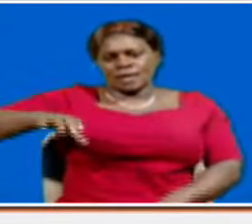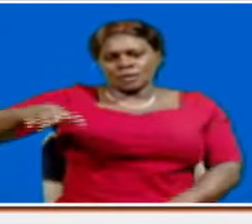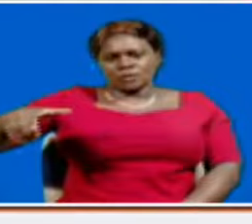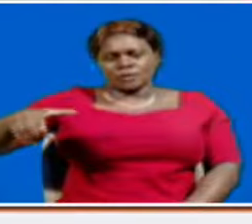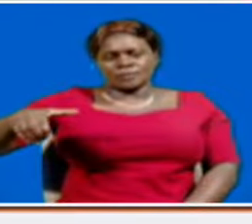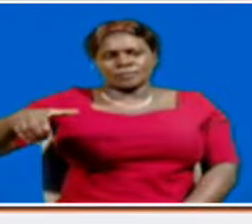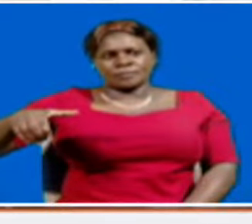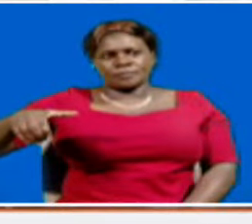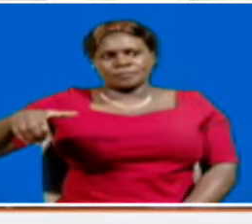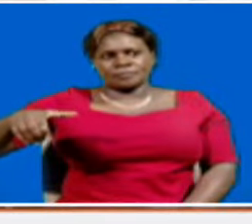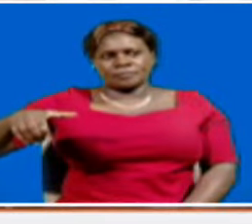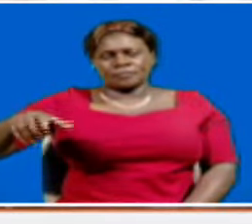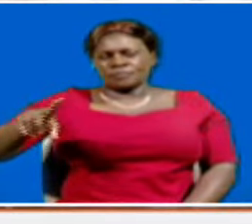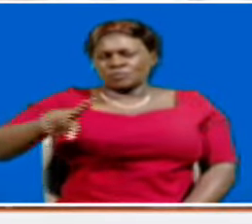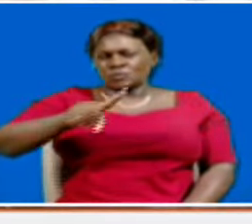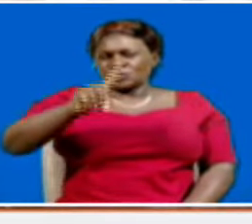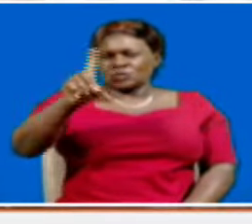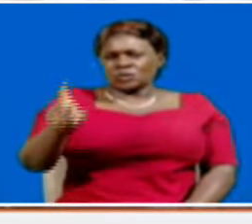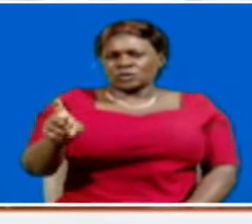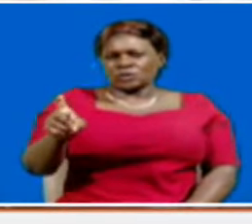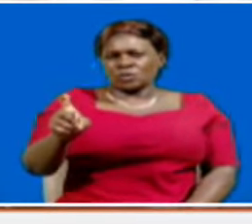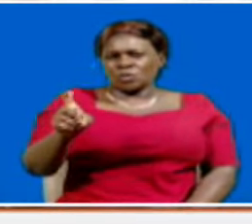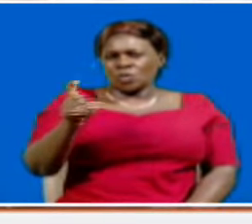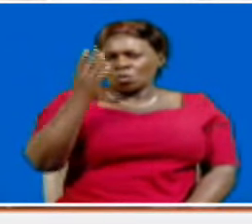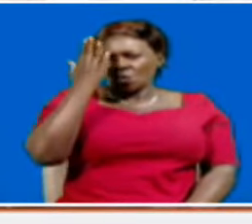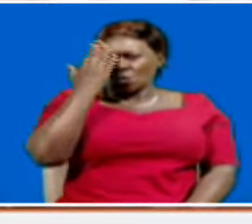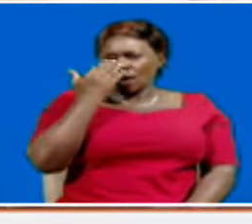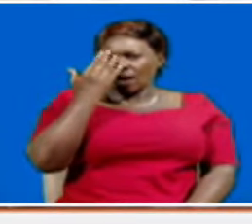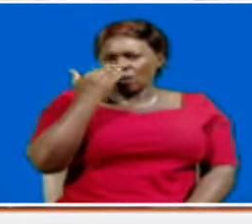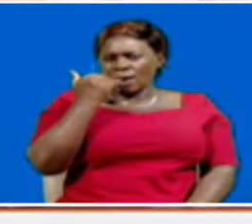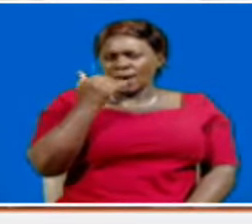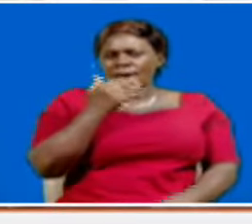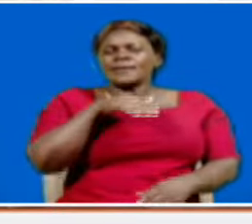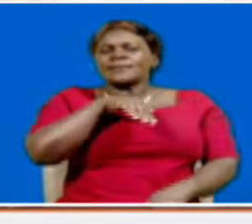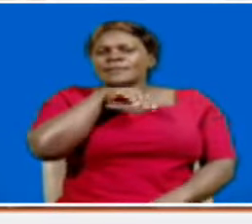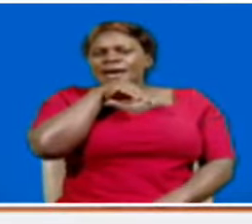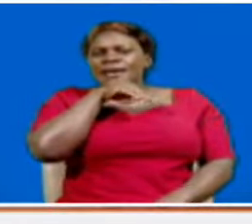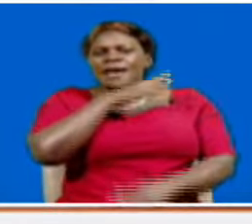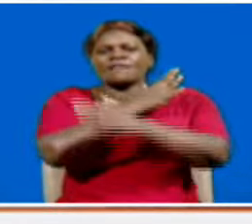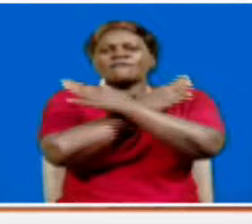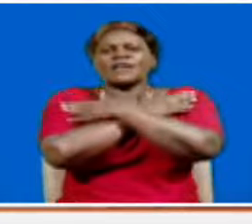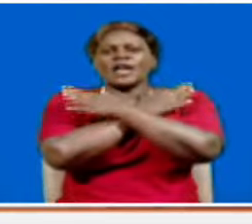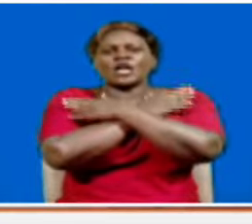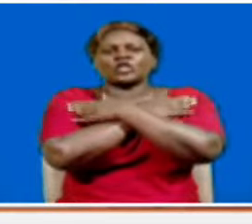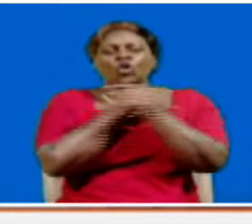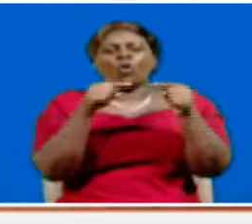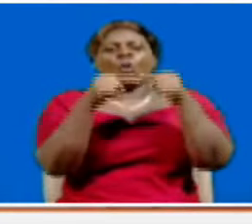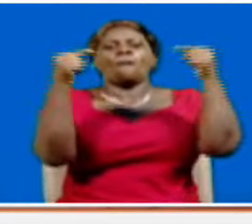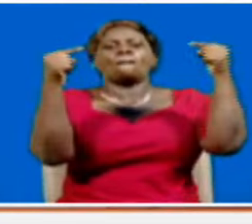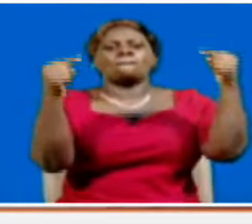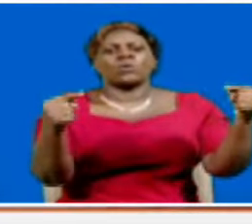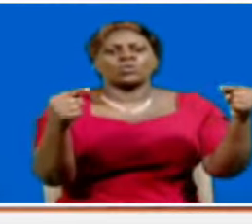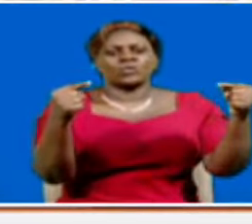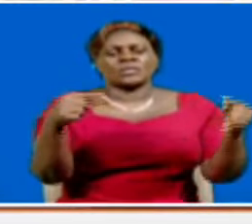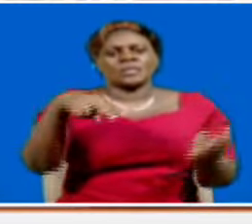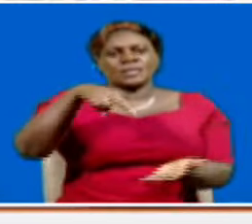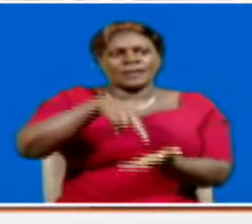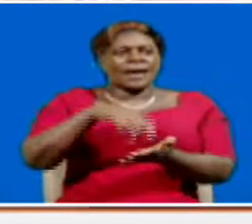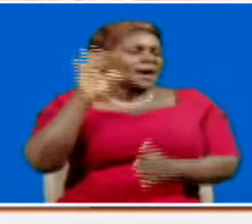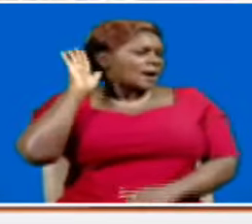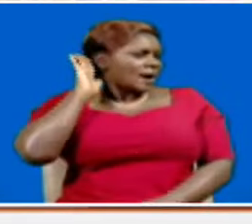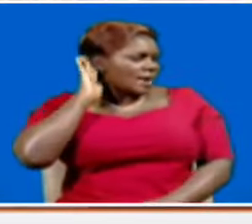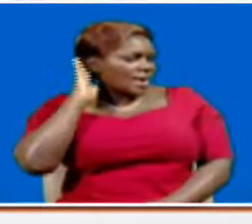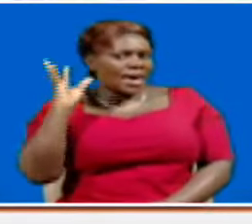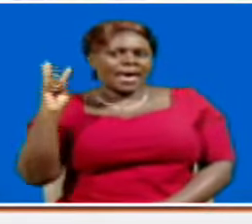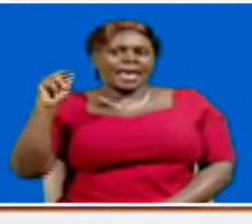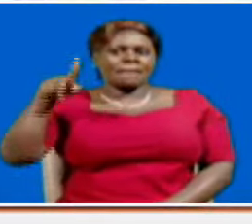Uasin Gishu questioned how some of Raila's allies have been on the forefront opposing his bid. Nasikia